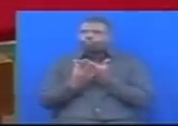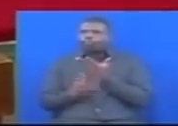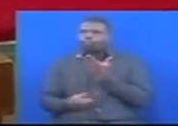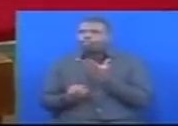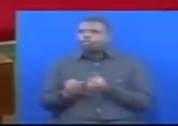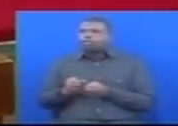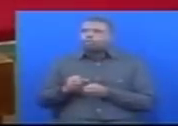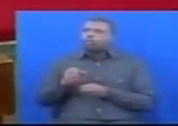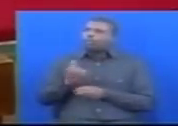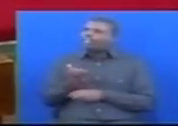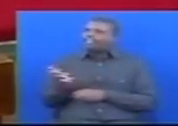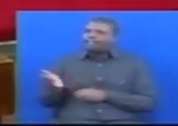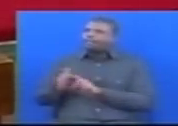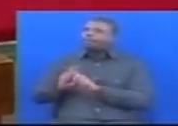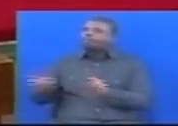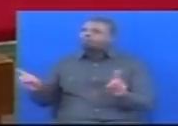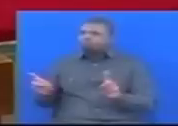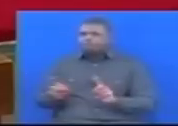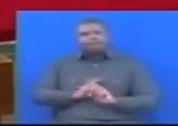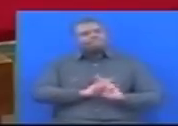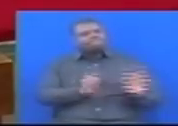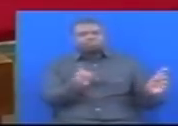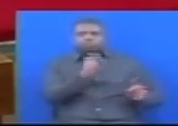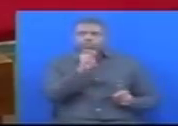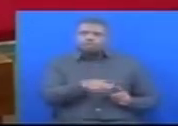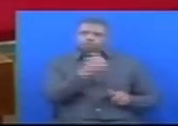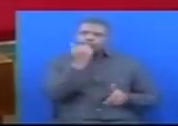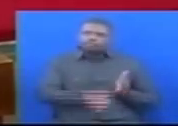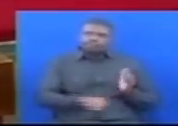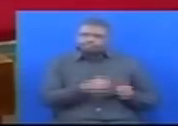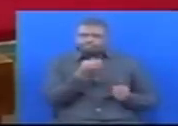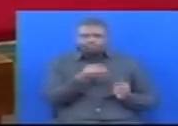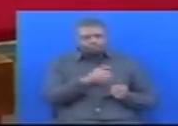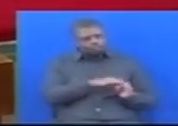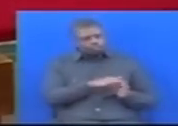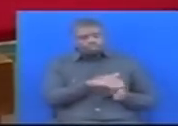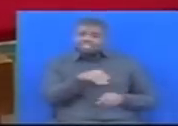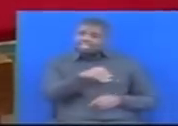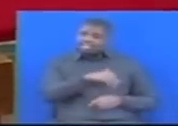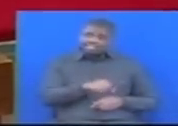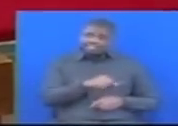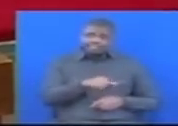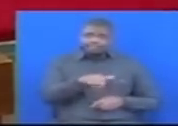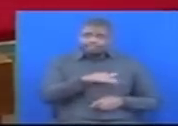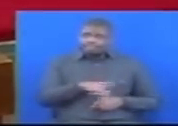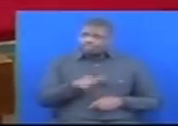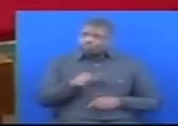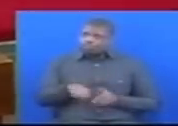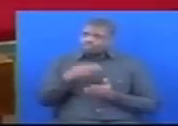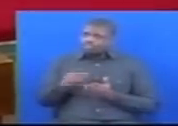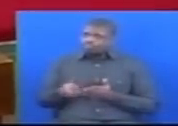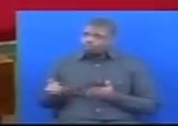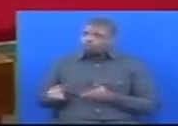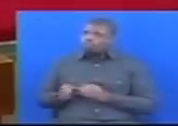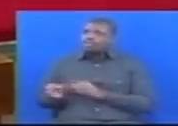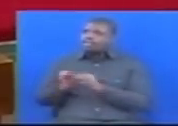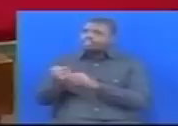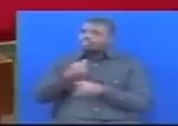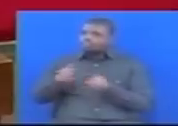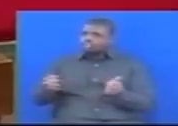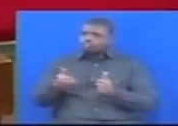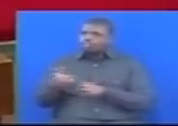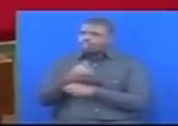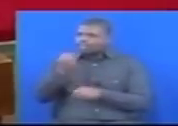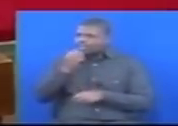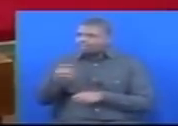Ni marufuku, na kama kuna maeneo watu wanatozwa pesa kwa matumizi ya ardhi kwa maeneo ambayo wameshindwa kuyaendeleza wenyewe,